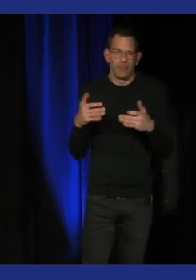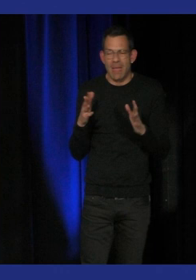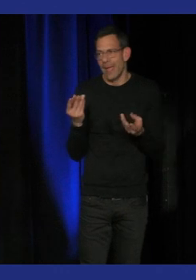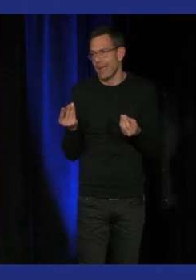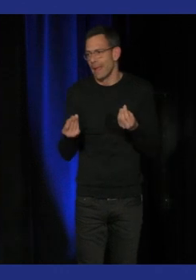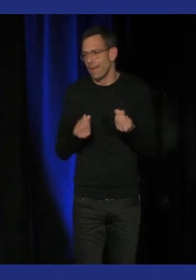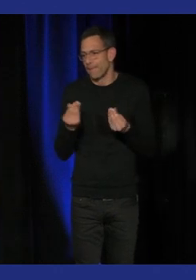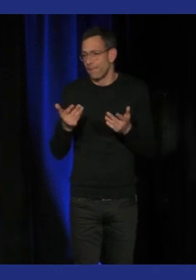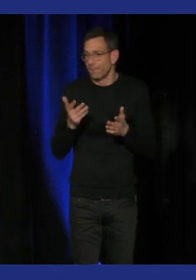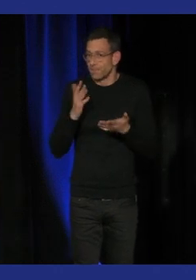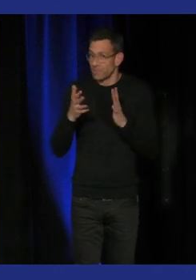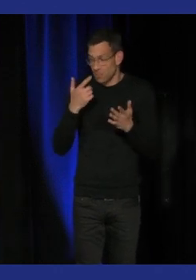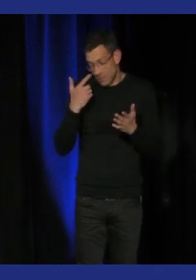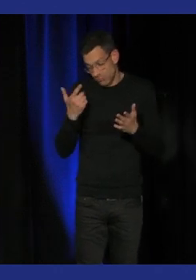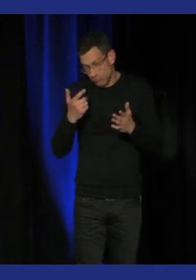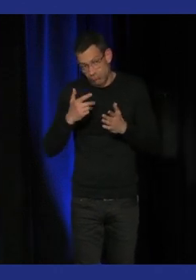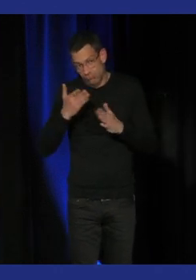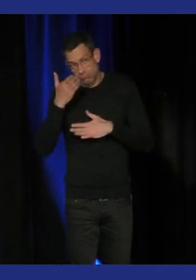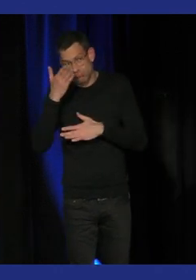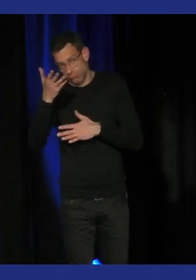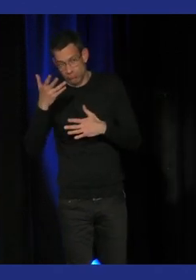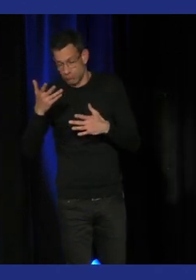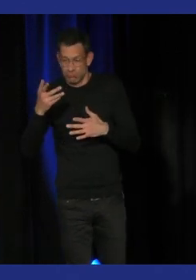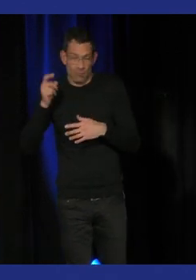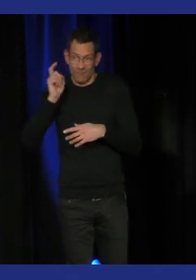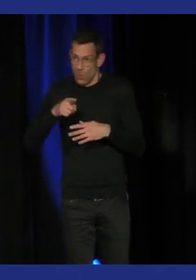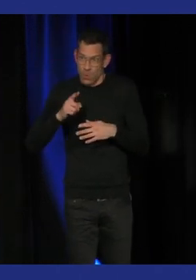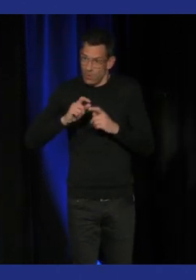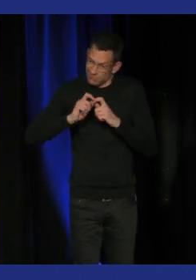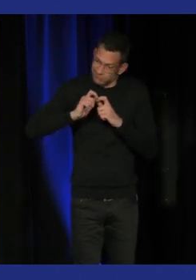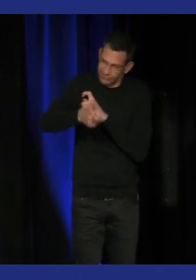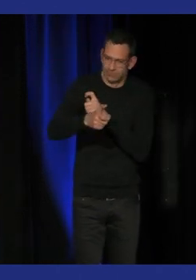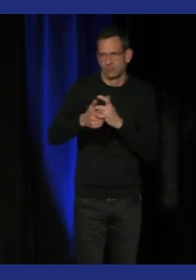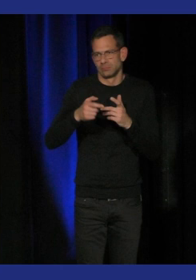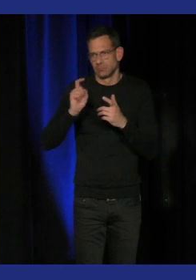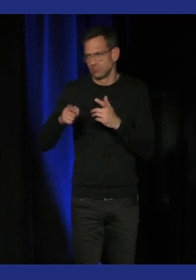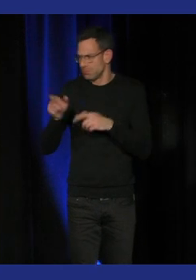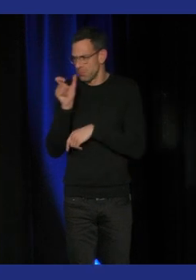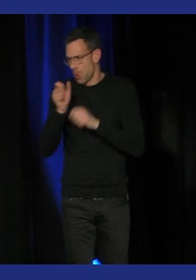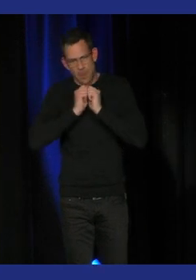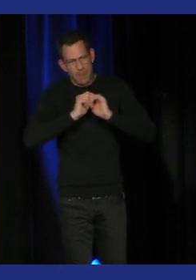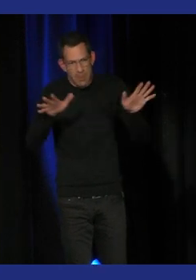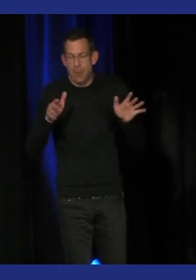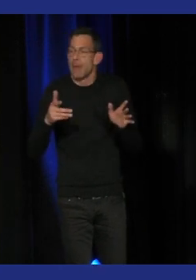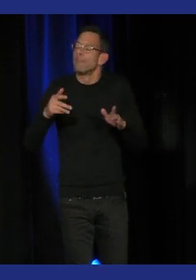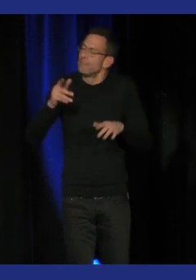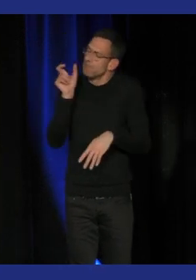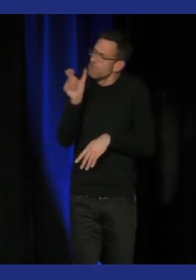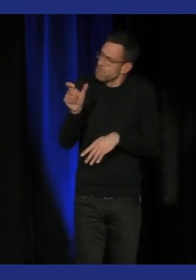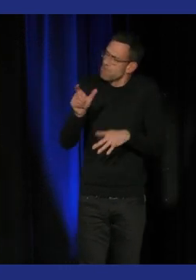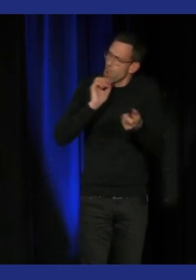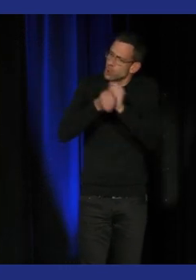de franchir un jour cette étape. Et justement, parce que même si les mots ne font pas tout, ils